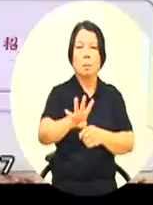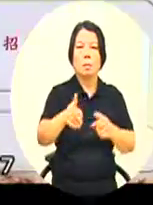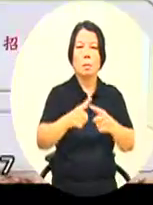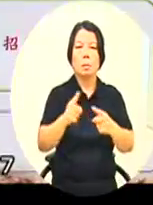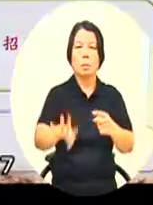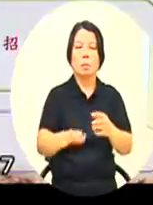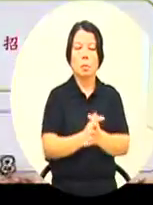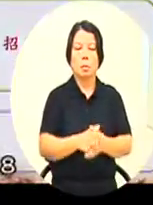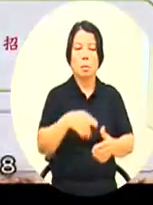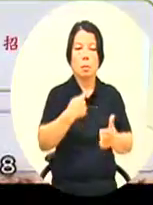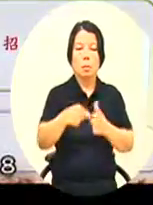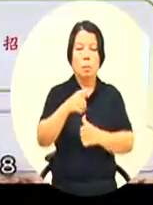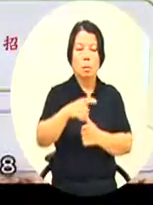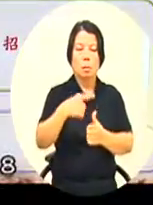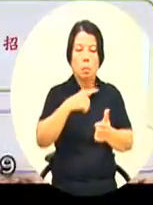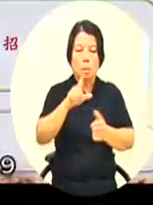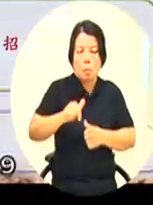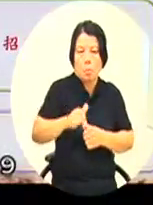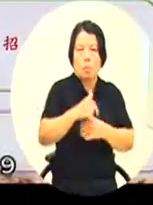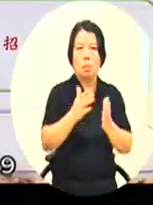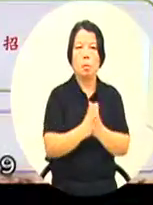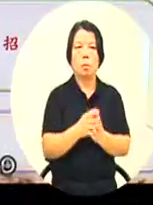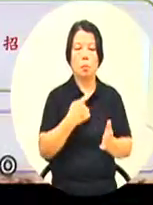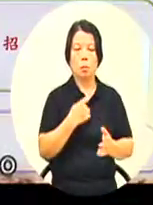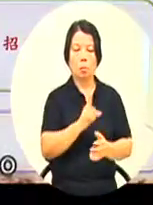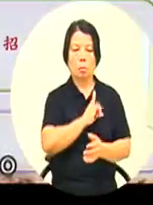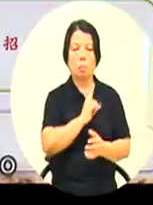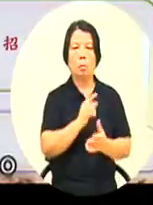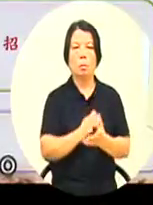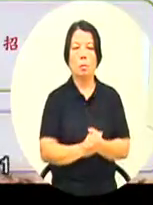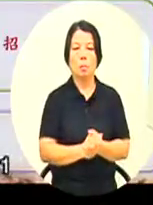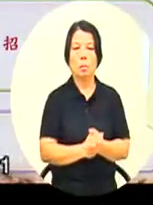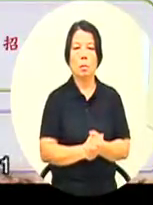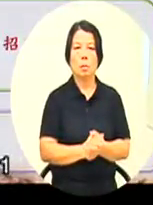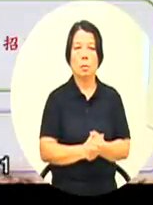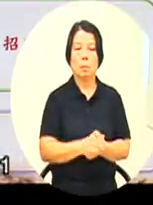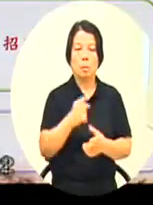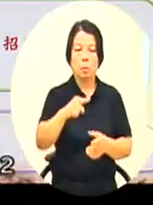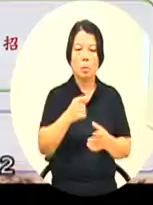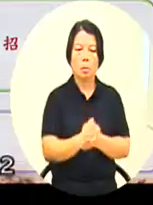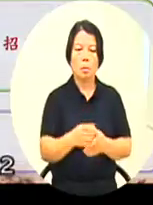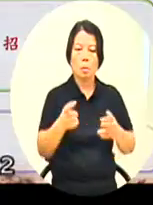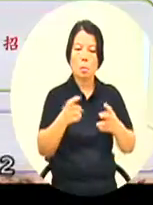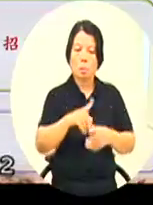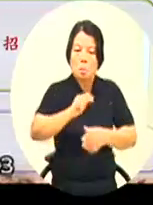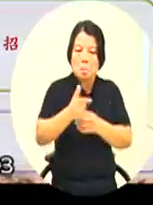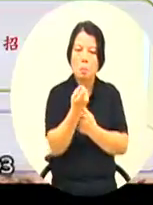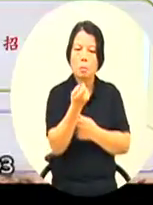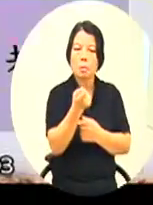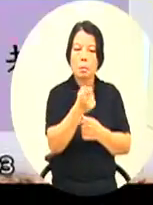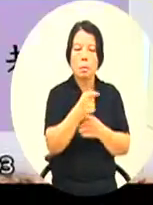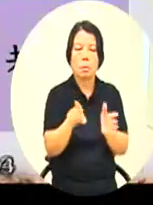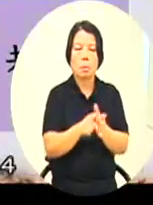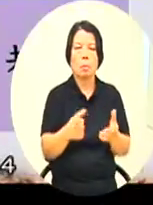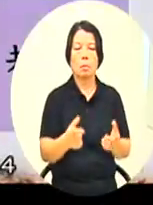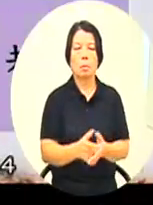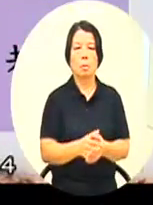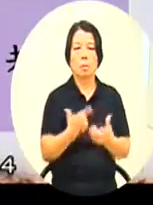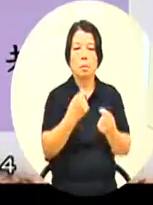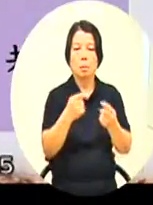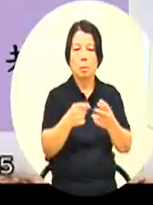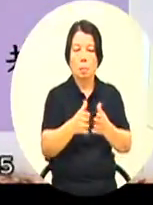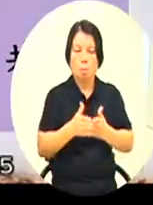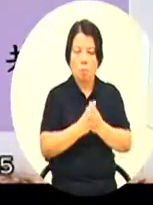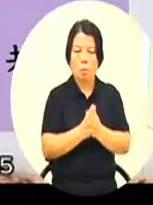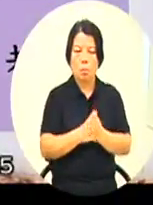那教授一人目前就是我本身了哈，那在这个这么少的老师的状况之下哈，我有一个小小的